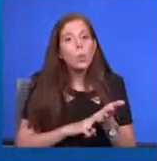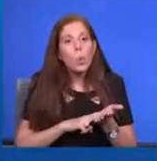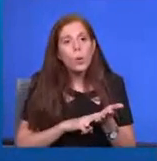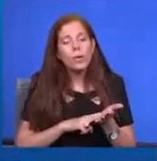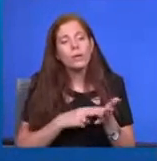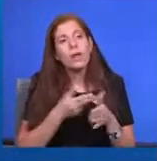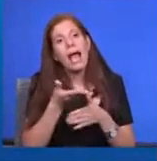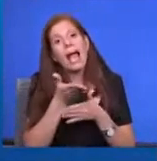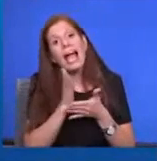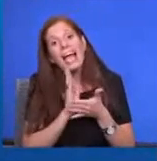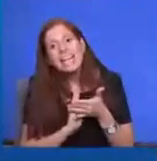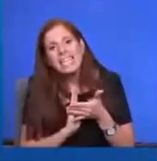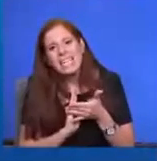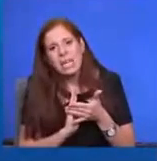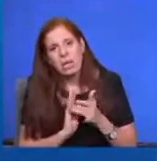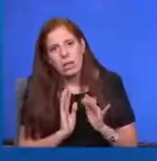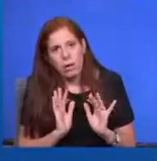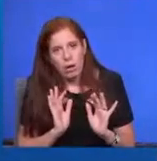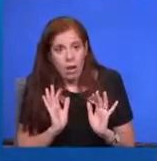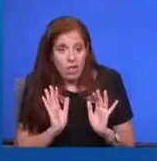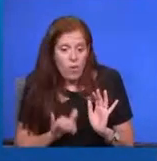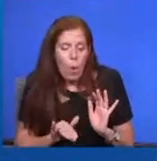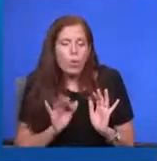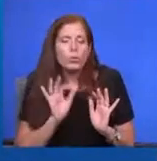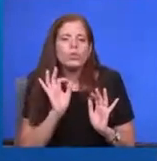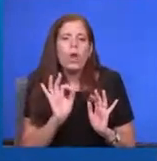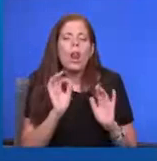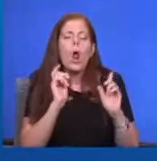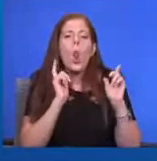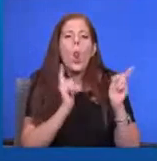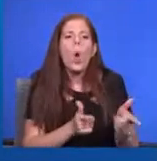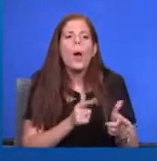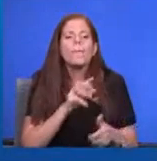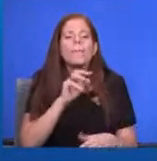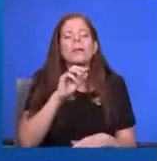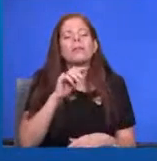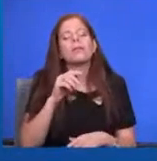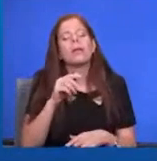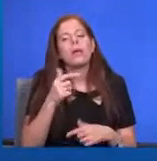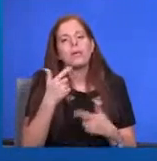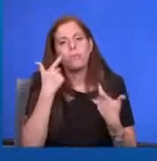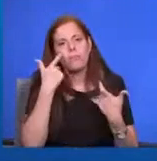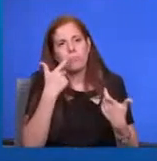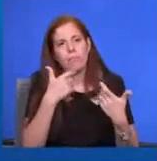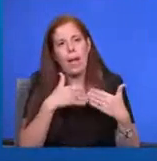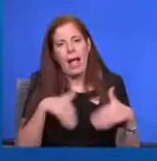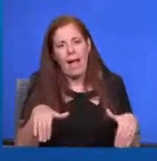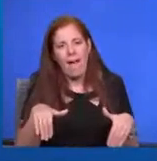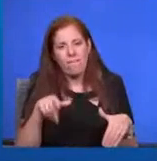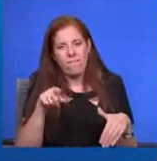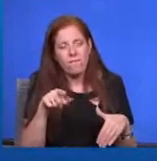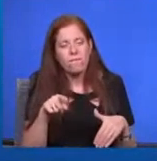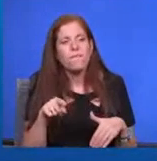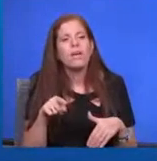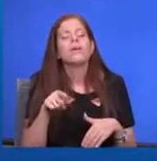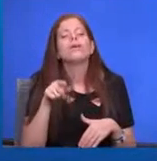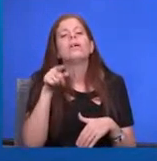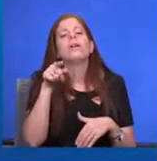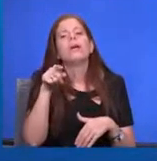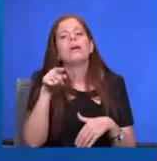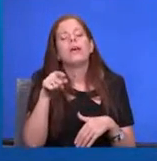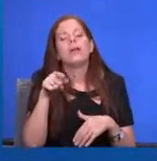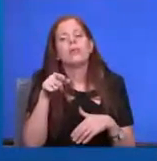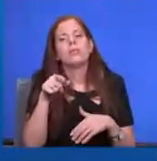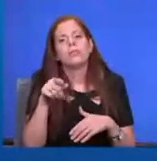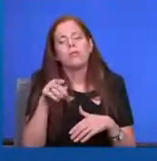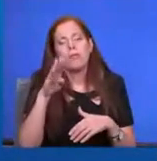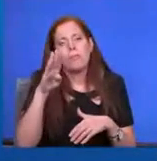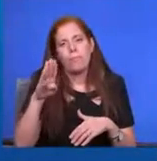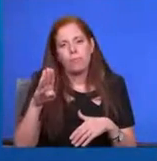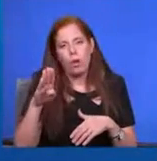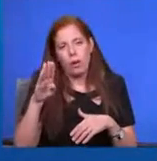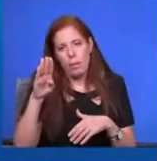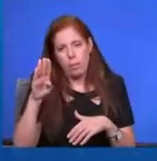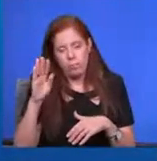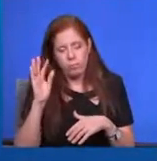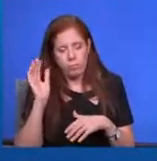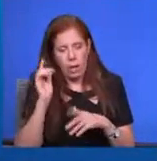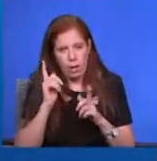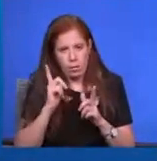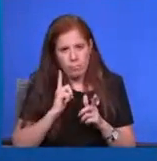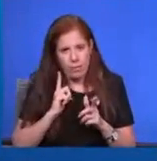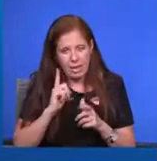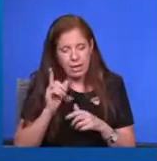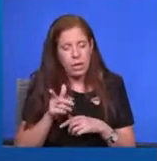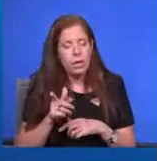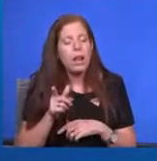של לוחמת מג"ב אוריאן בר קליפה, בן קליפה, סליחה. ויש לי חבר יקר שהוא תושב,